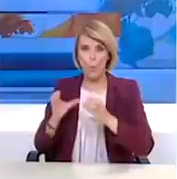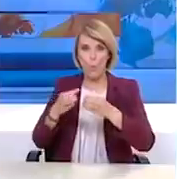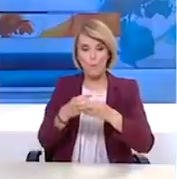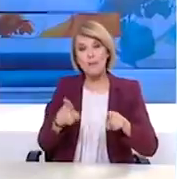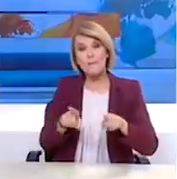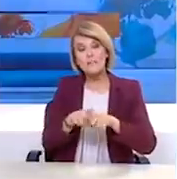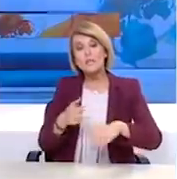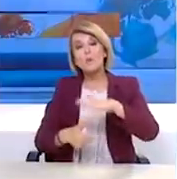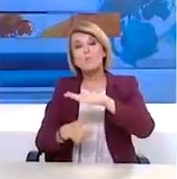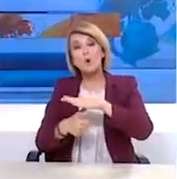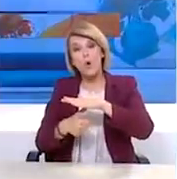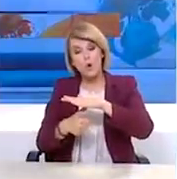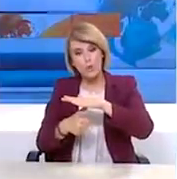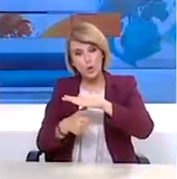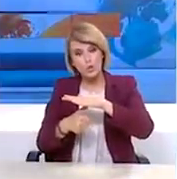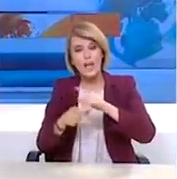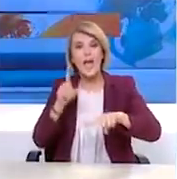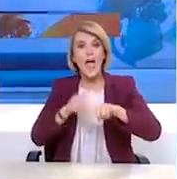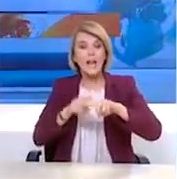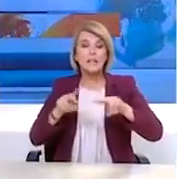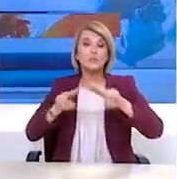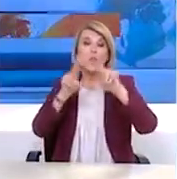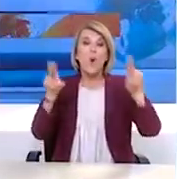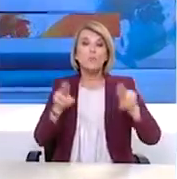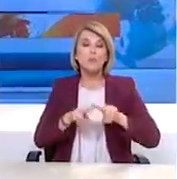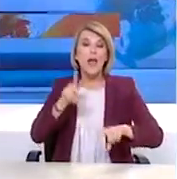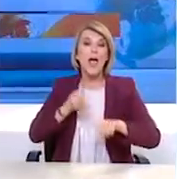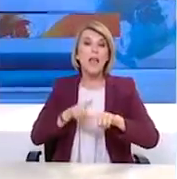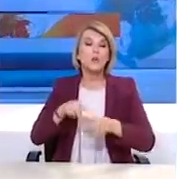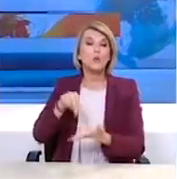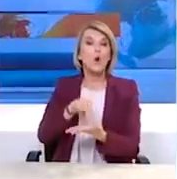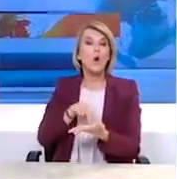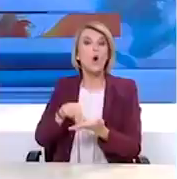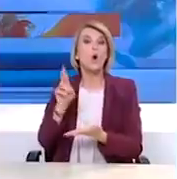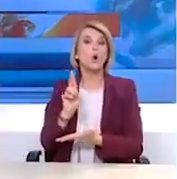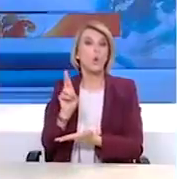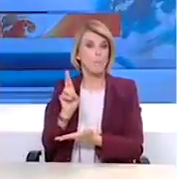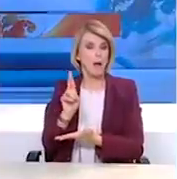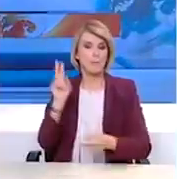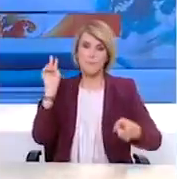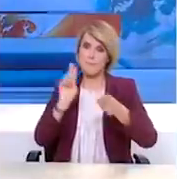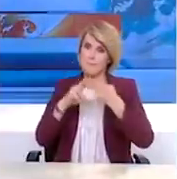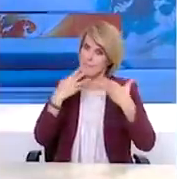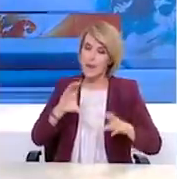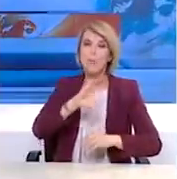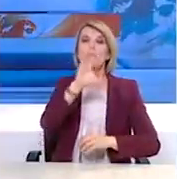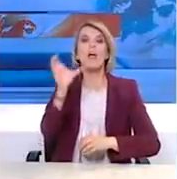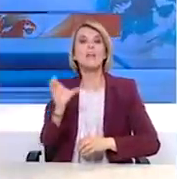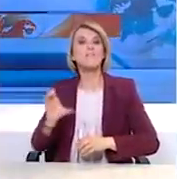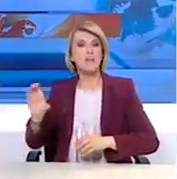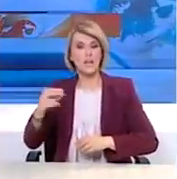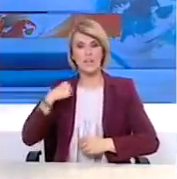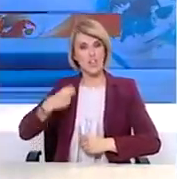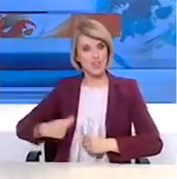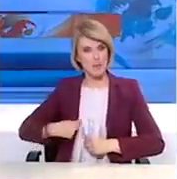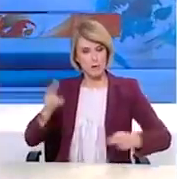πρόεδρος της Πανελλήνιας Ομοσπονδίας Ελλήνων Ρωμά, Ελάν Πασέ, ο Βασίλης ο Πάντζος. Συναντηθήκαμε με τον Περιφερειάρχη, τον κύριο Αγοραστό και τον